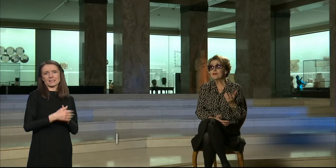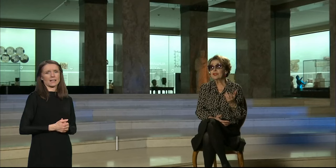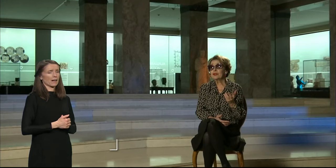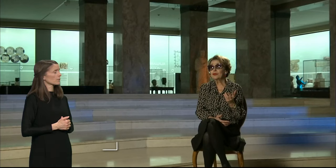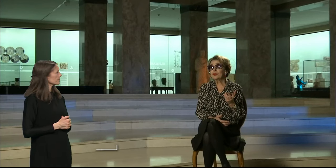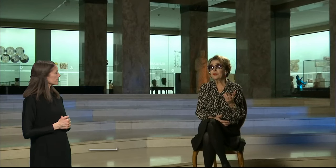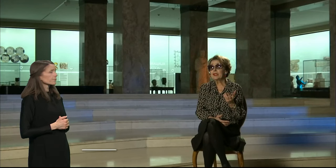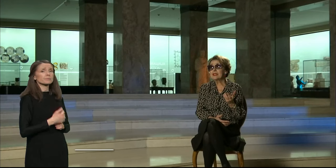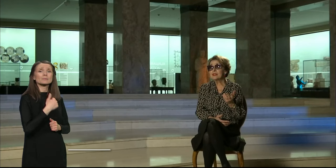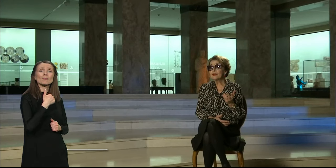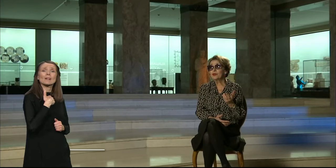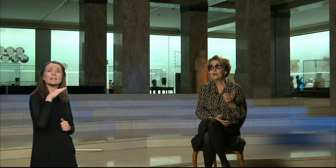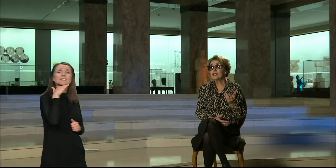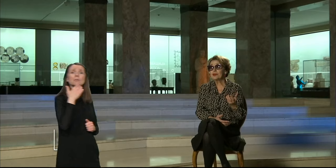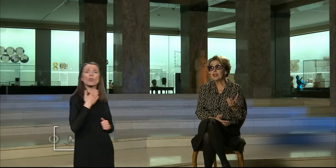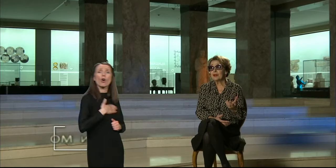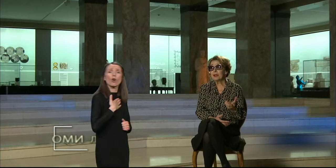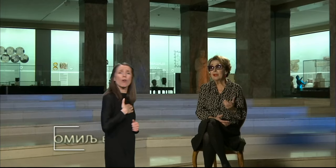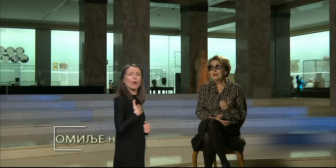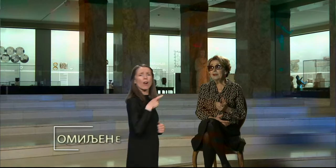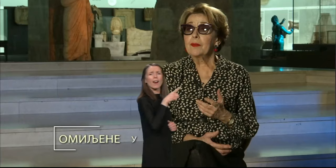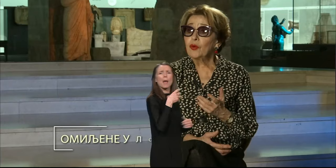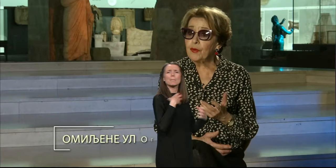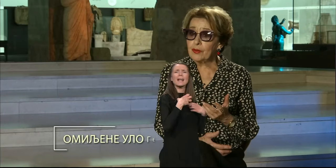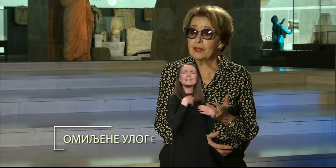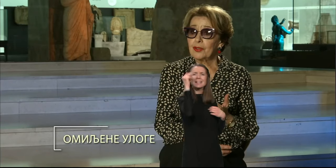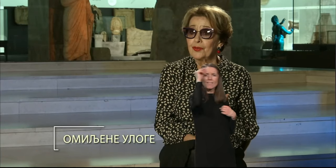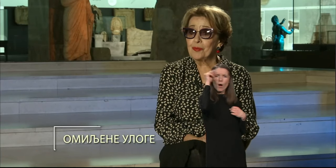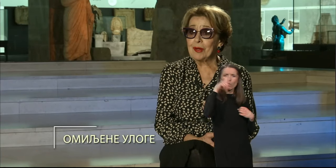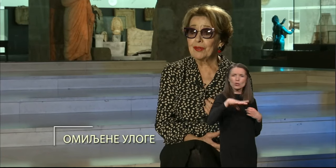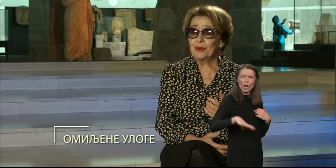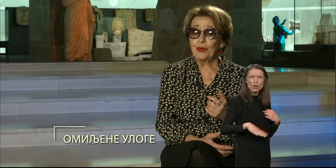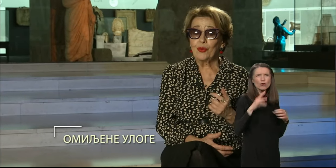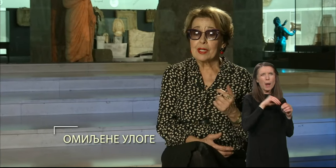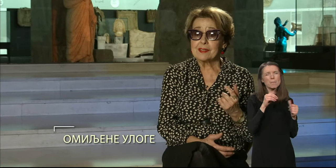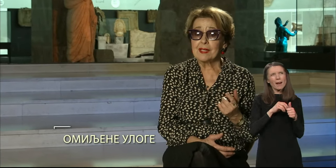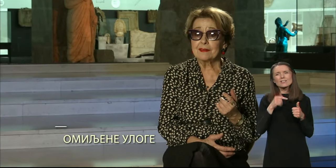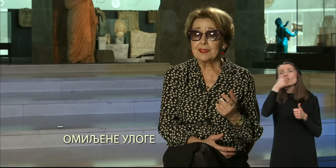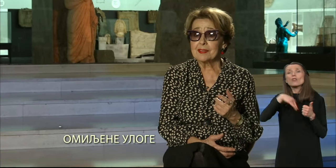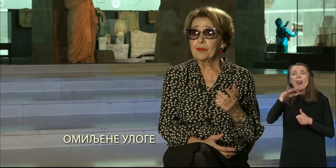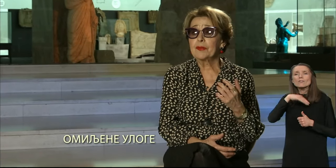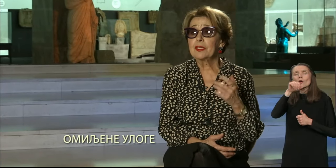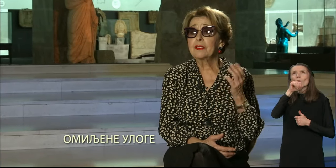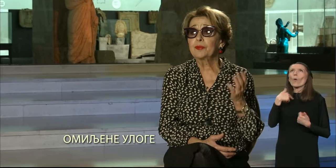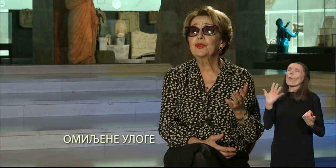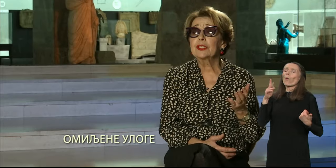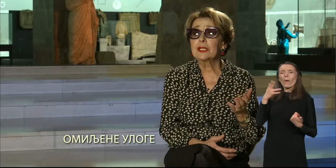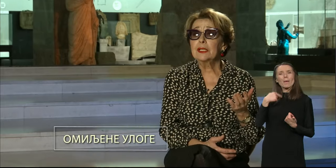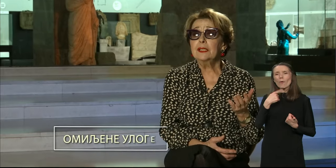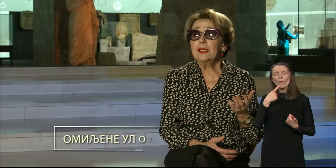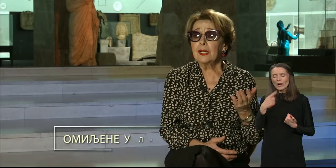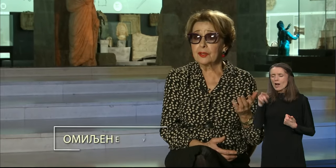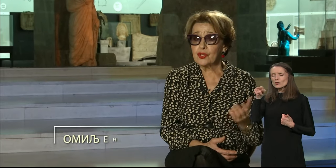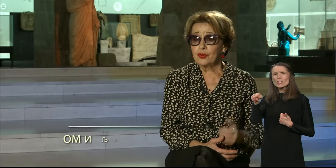Strašno sam volela ulogu Belize u Učenim ženama. Ne mogu, verujte, da odvojim. Pa onda ulogu Kasandre, da sam prvi jedini put